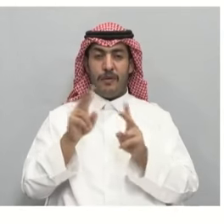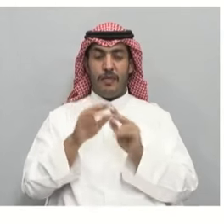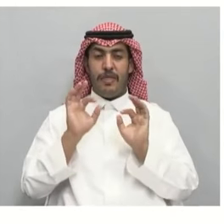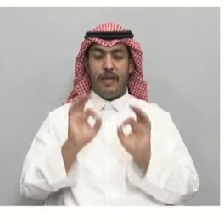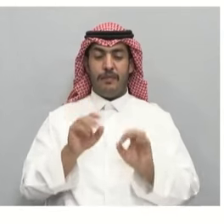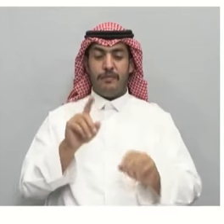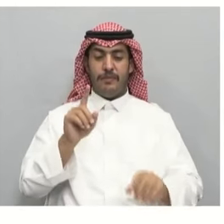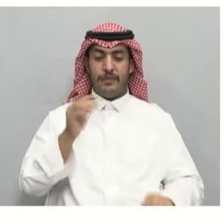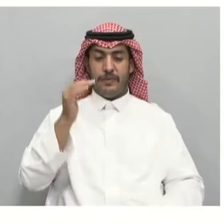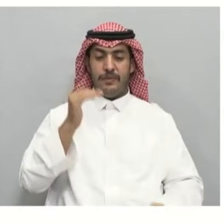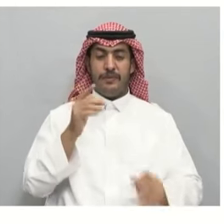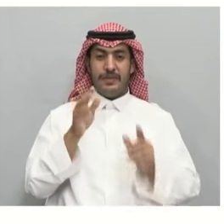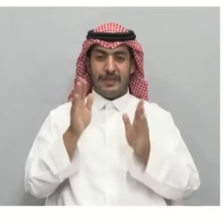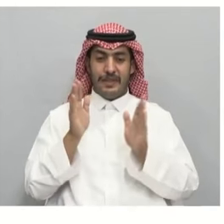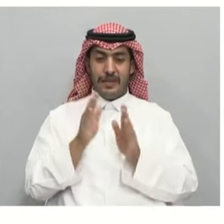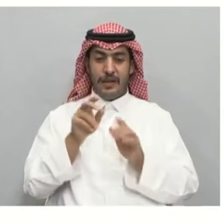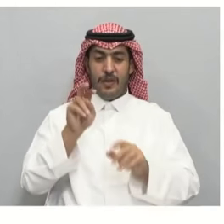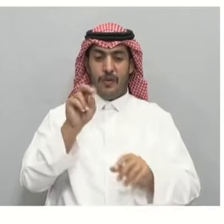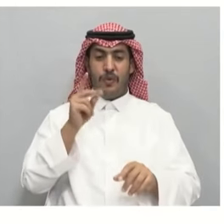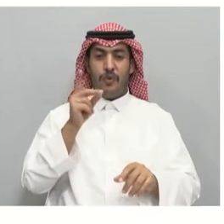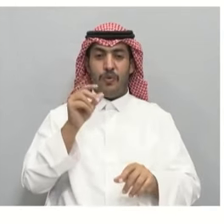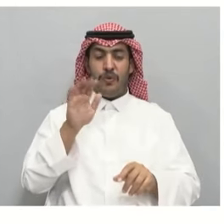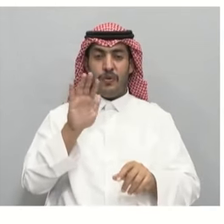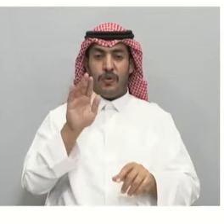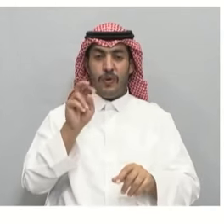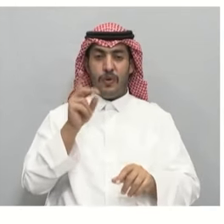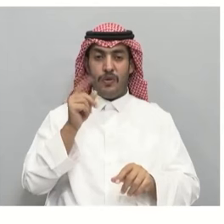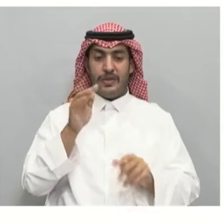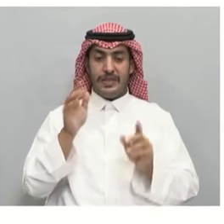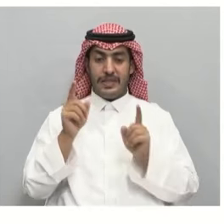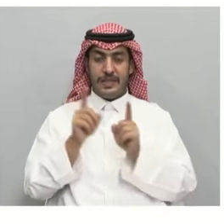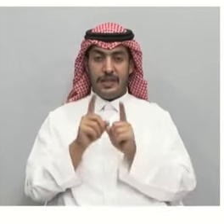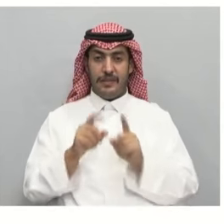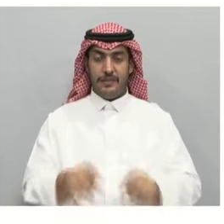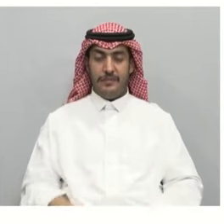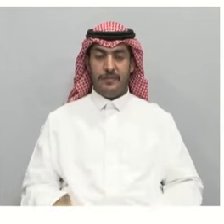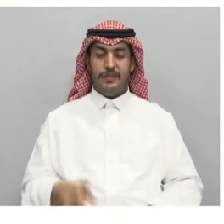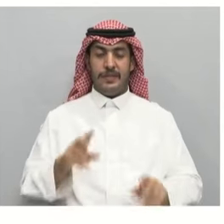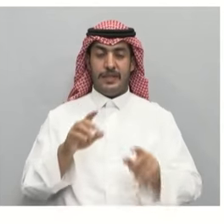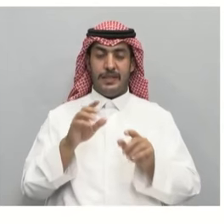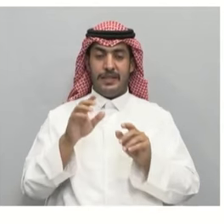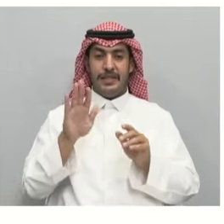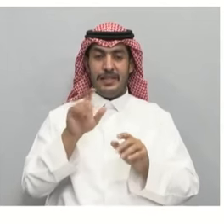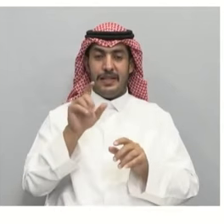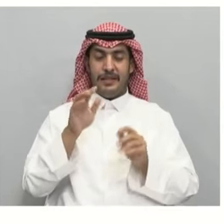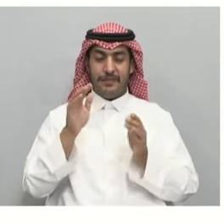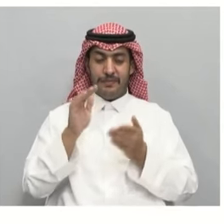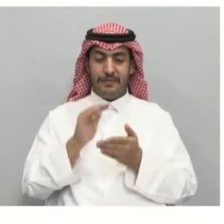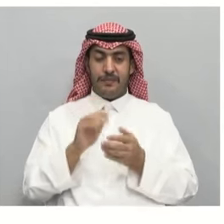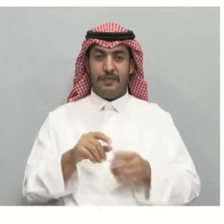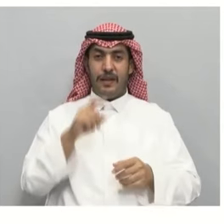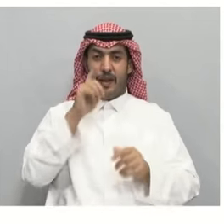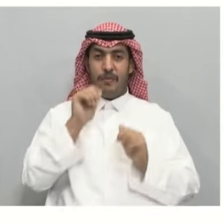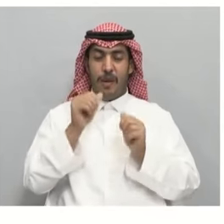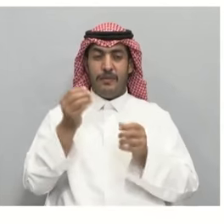لكن مع ذلك هو صغر قطر السلك بما انه صغر قطر السلك لانه صغرها المفروض